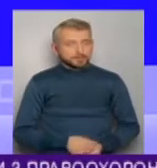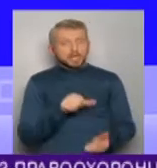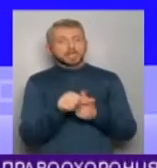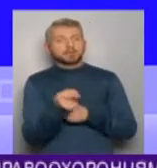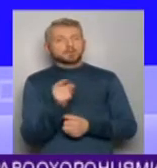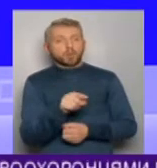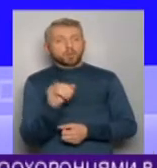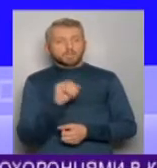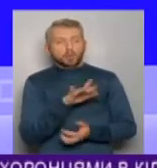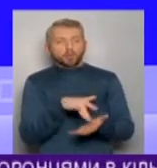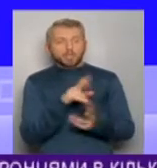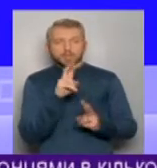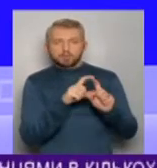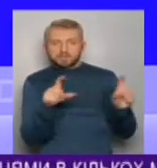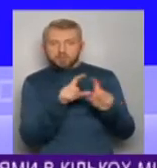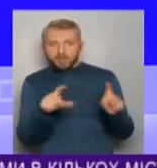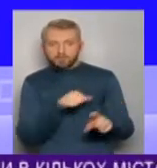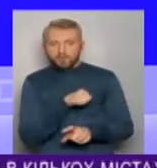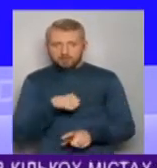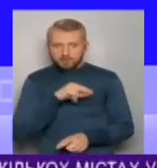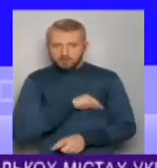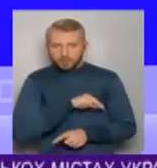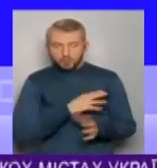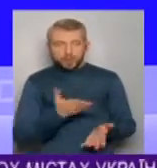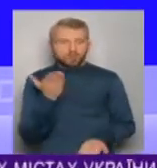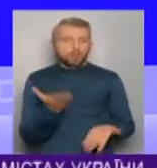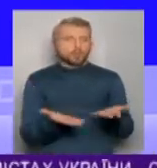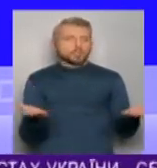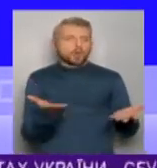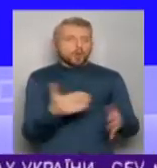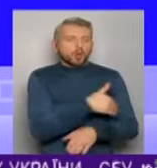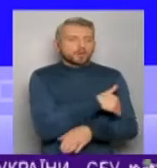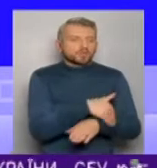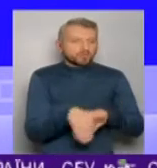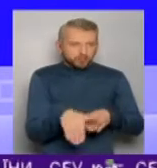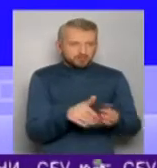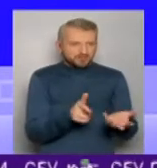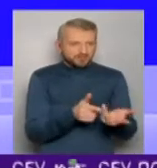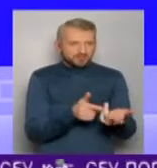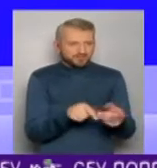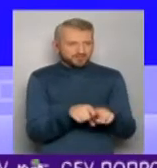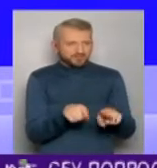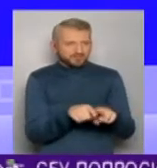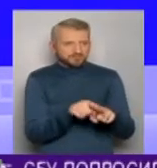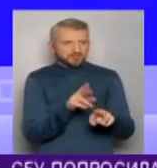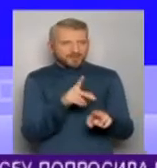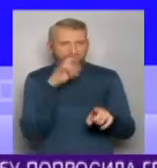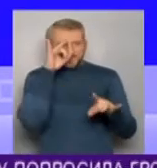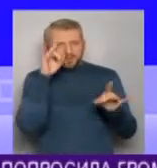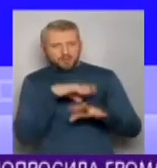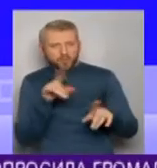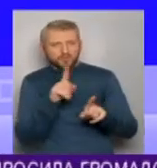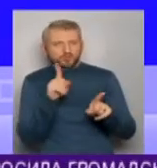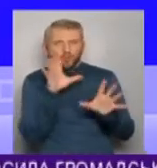і комунальні підприємства самі по собі працюють. Можливо, якусь вулицю там із тої серії, як ви кажете, десь там випадково щось